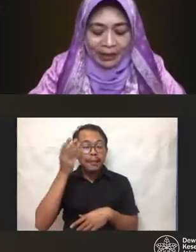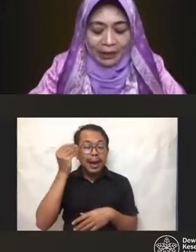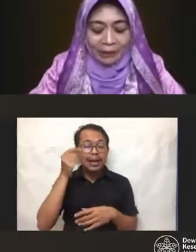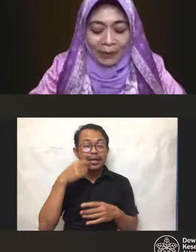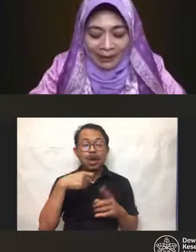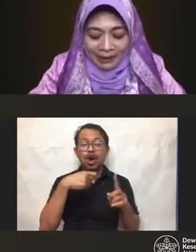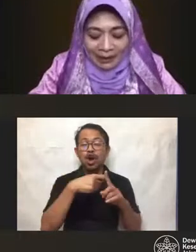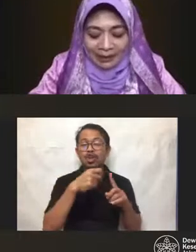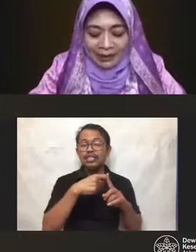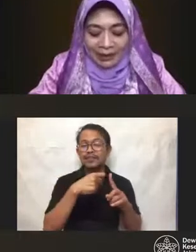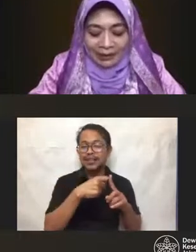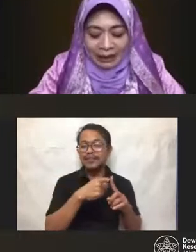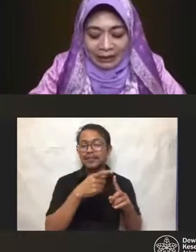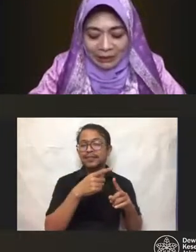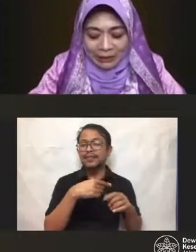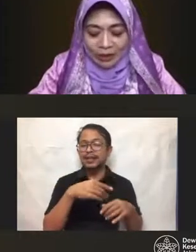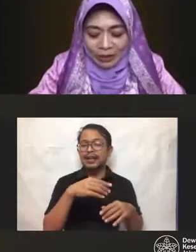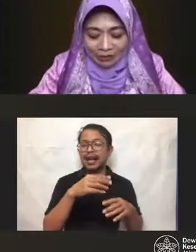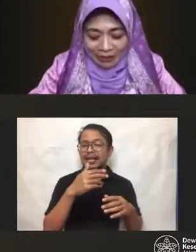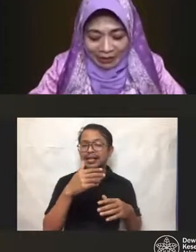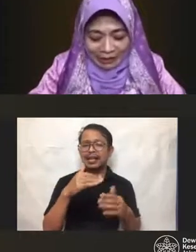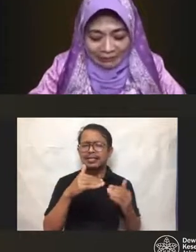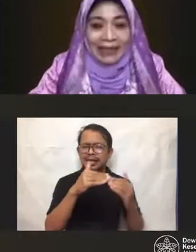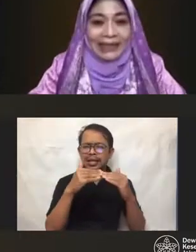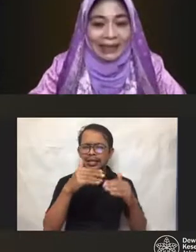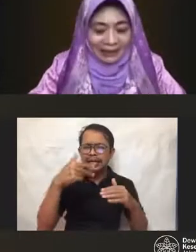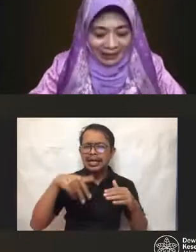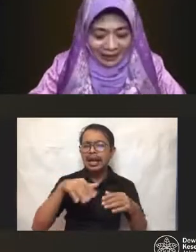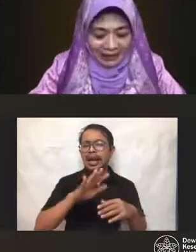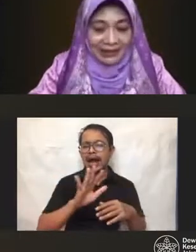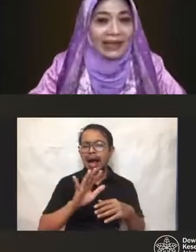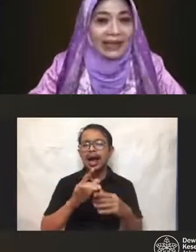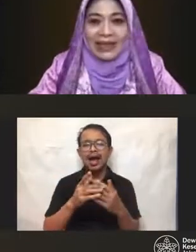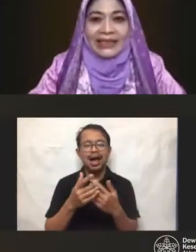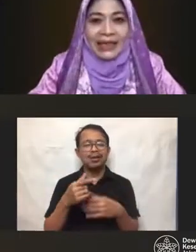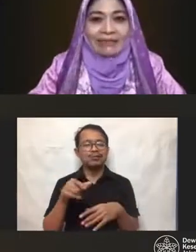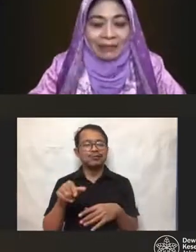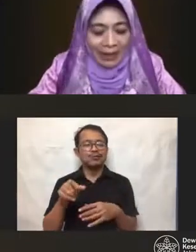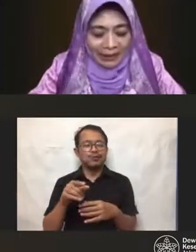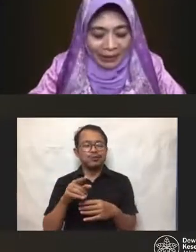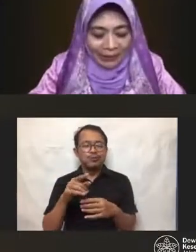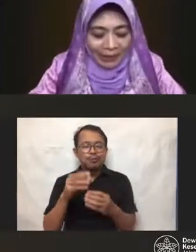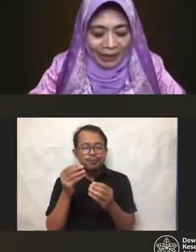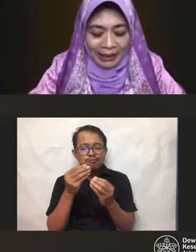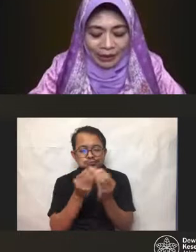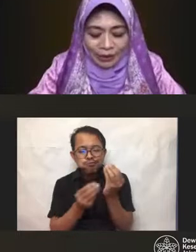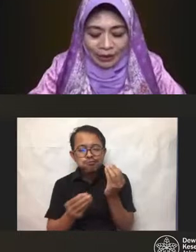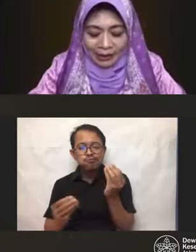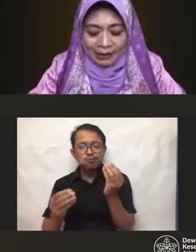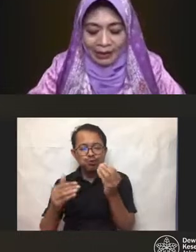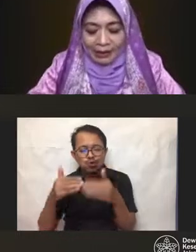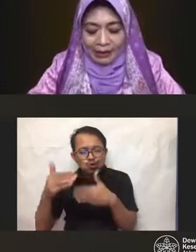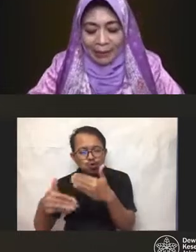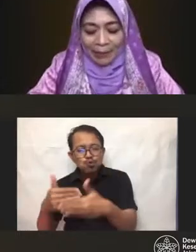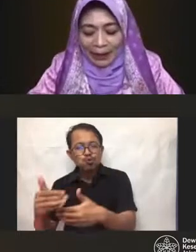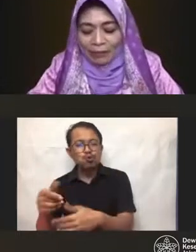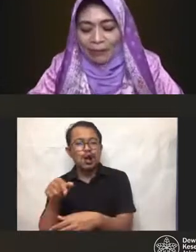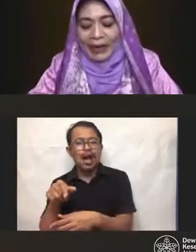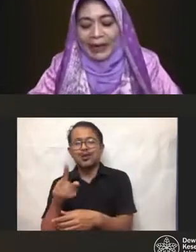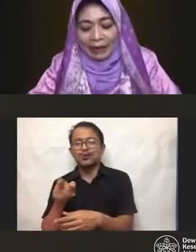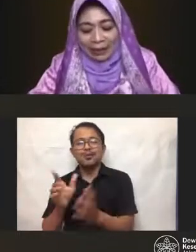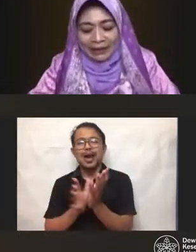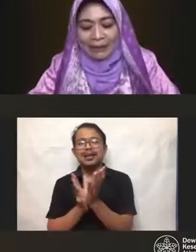perempuan melahirkan transmisi konservatisme antar generasi, dan ini yang sangat berbahaya. Dan itu sangat, kenapa?